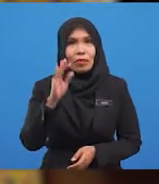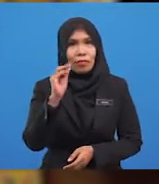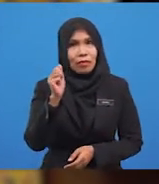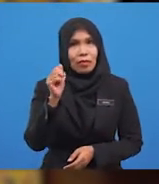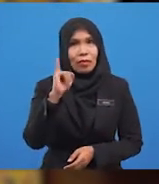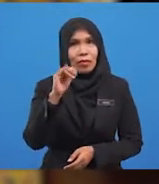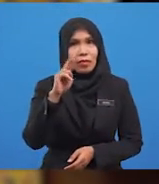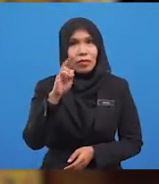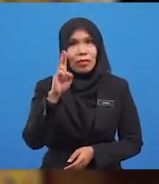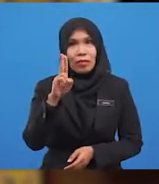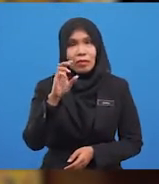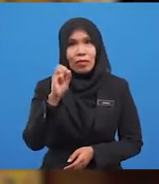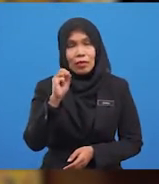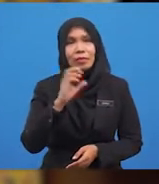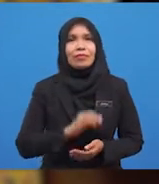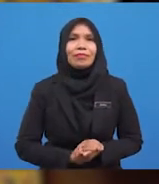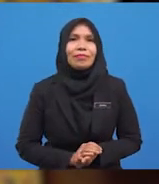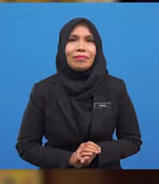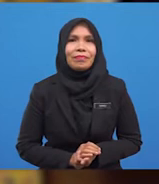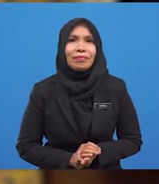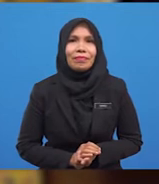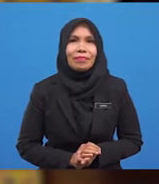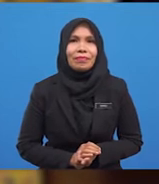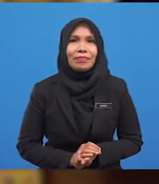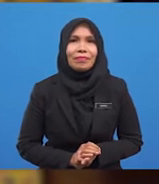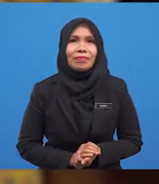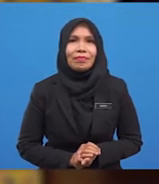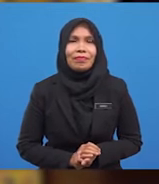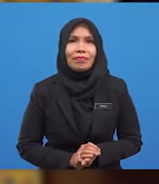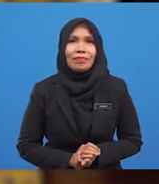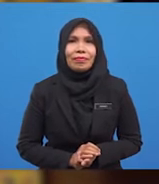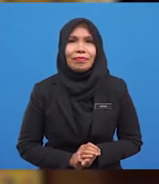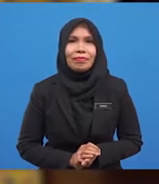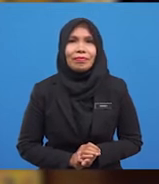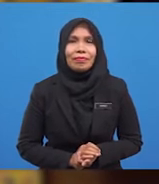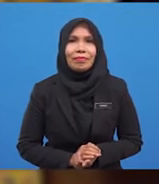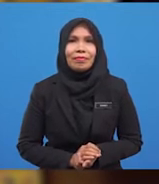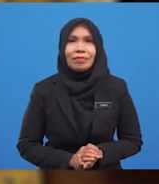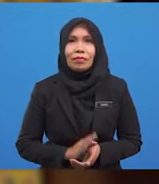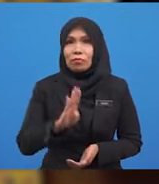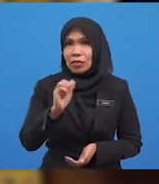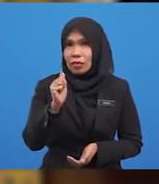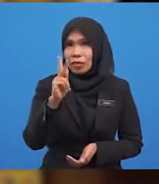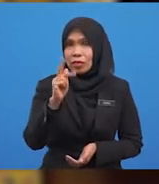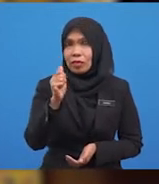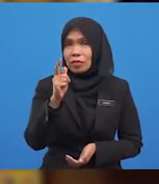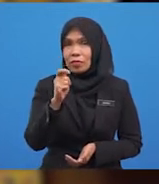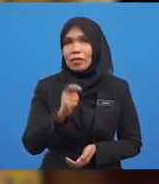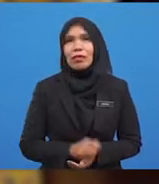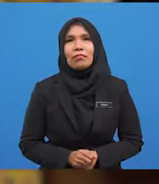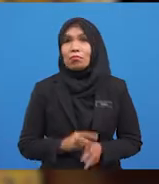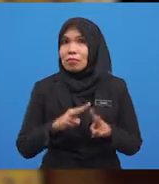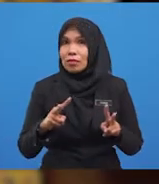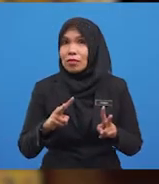beliau bukanlah Fairuz Mizrain, keluaran Tan Sri P. Ramli, tetapi pakat Cikgu Fairuz tak kurang